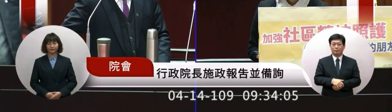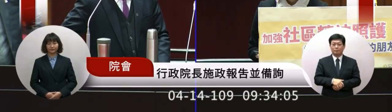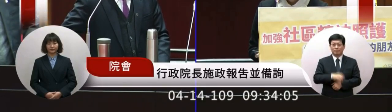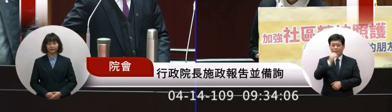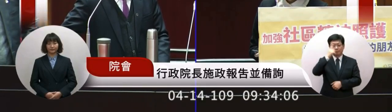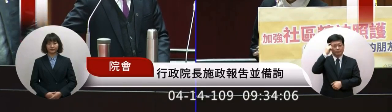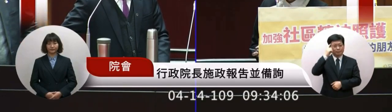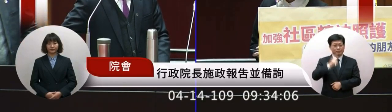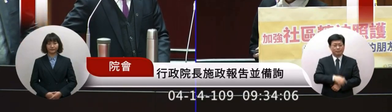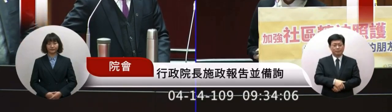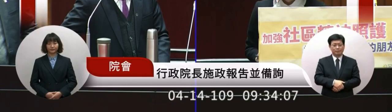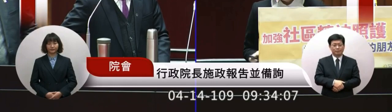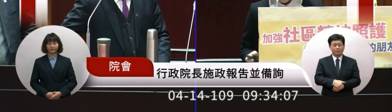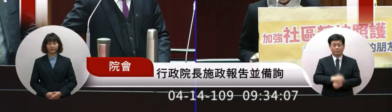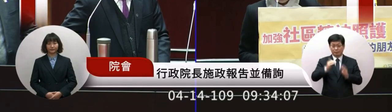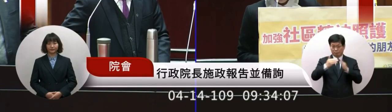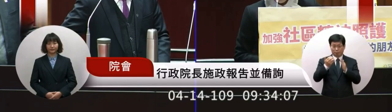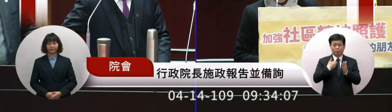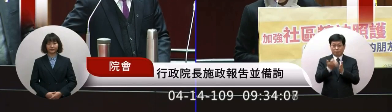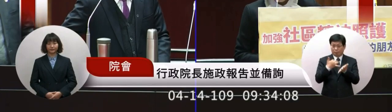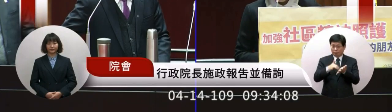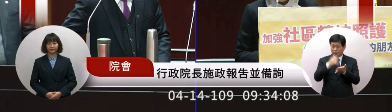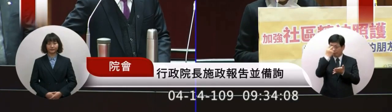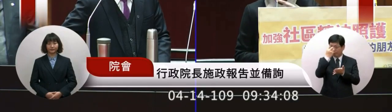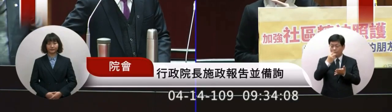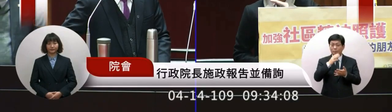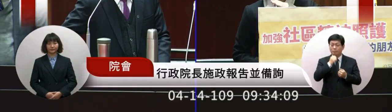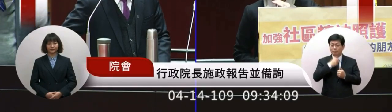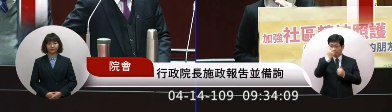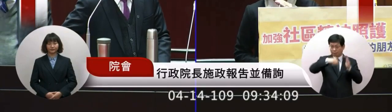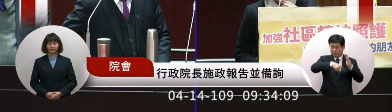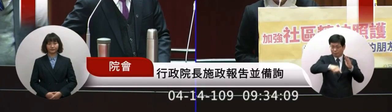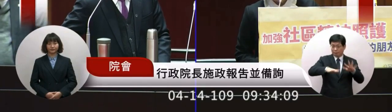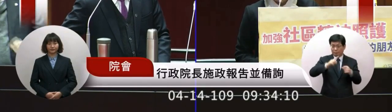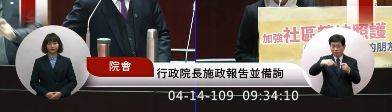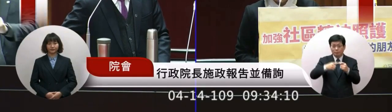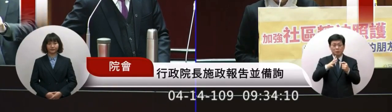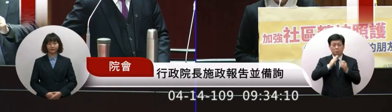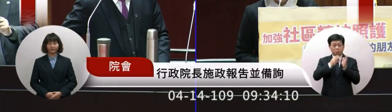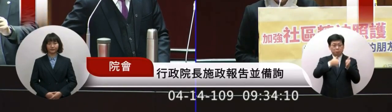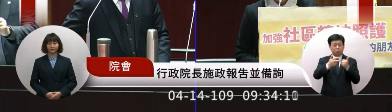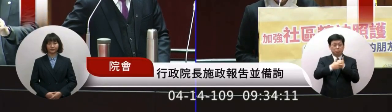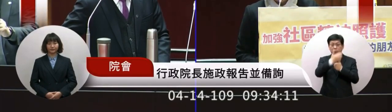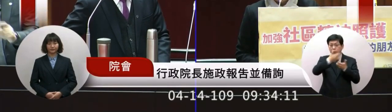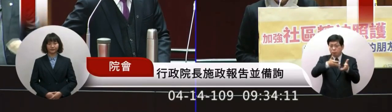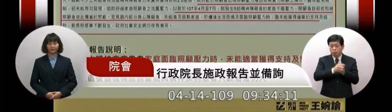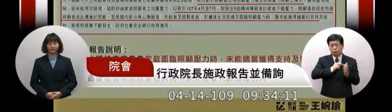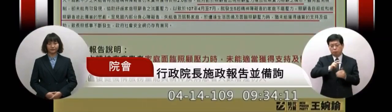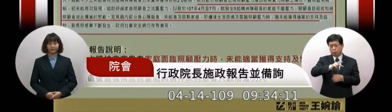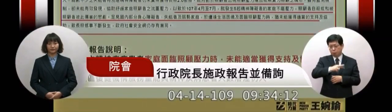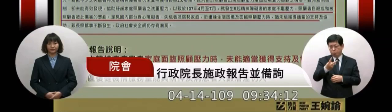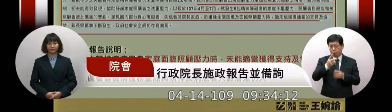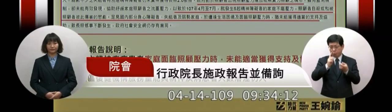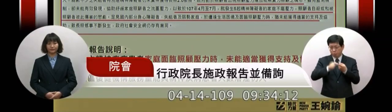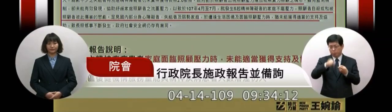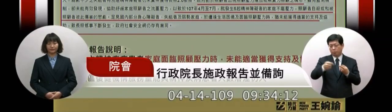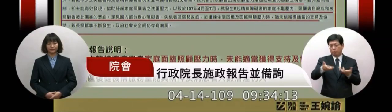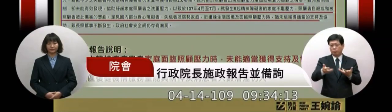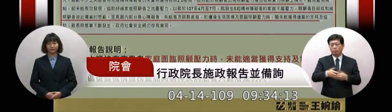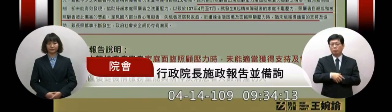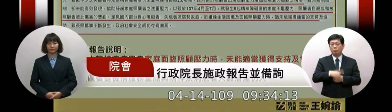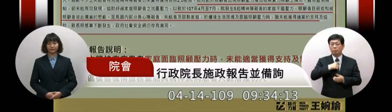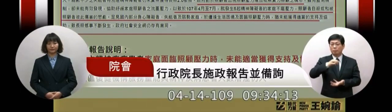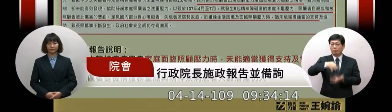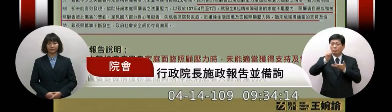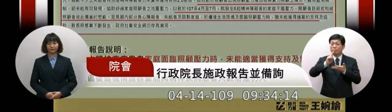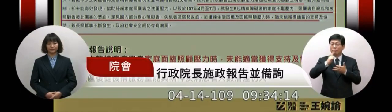不好意思。以国家经费来看，我们可以看得到说，在监察院在今年的时候，其实有对卫福部提出这个纠正。我们可以看得到说，他